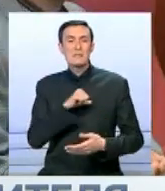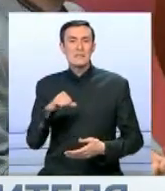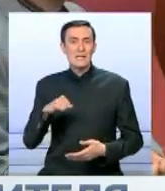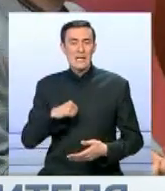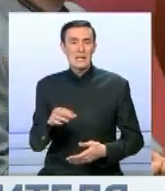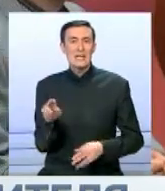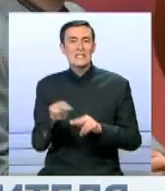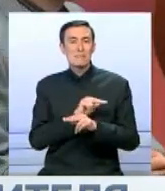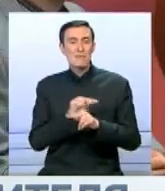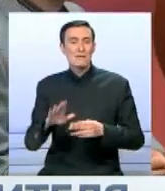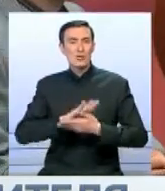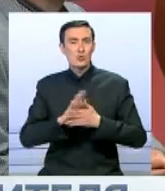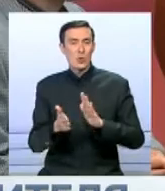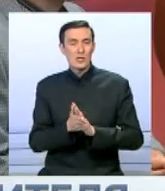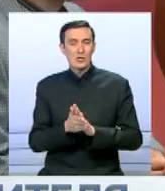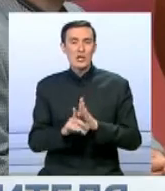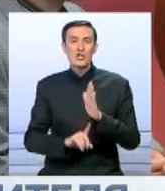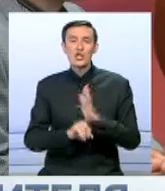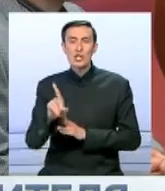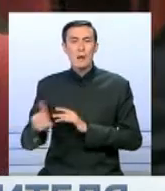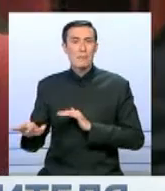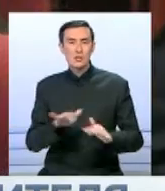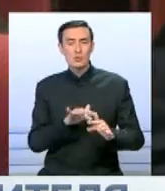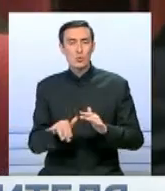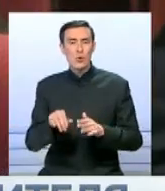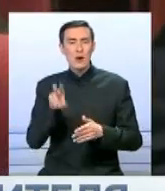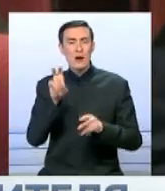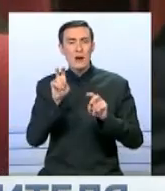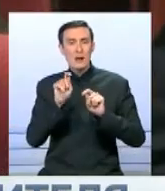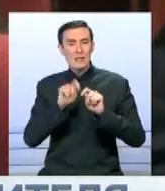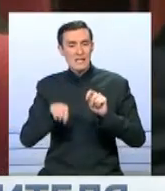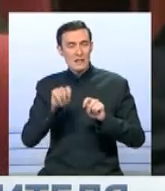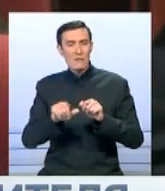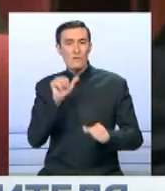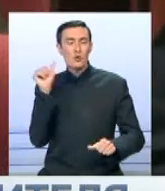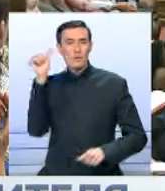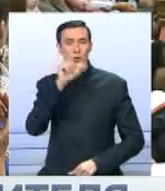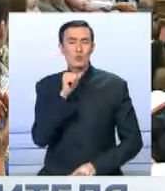самостоятельно исправить ситуацию, не начиная процедуру расследования. Так, в прошлом